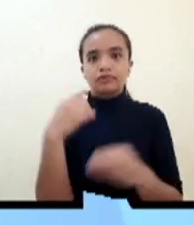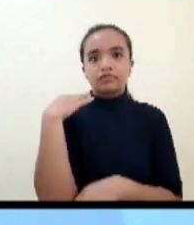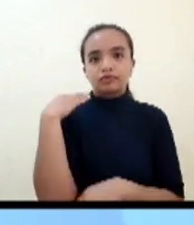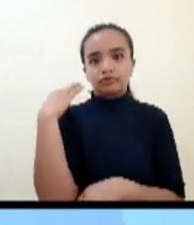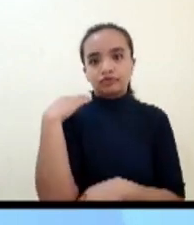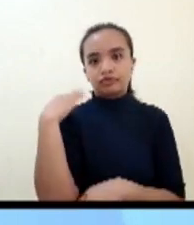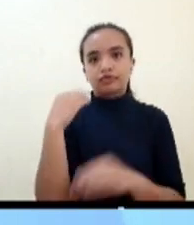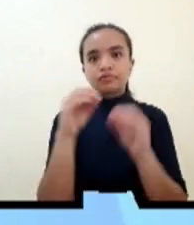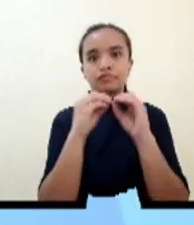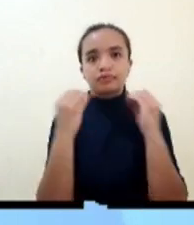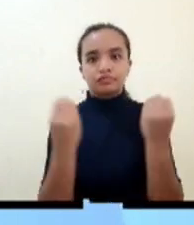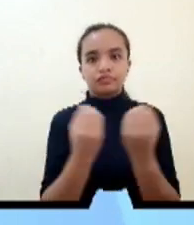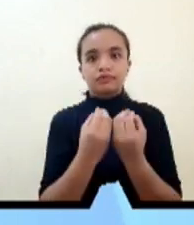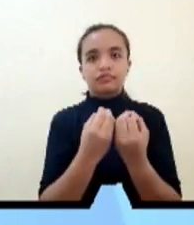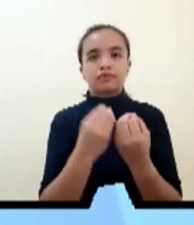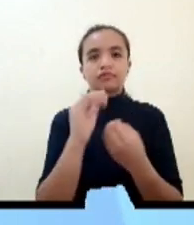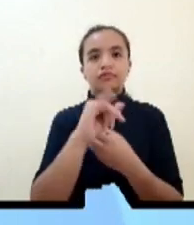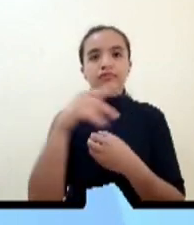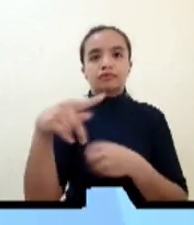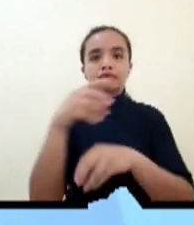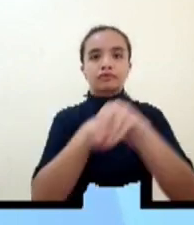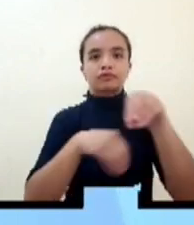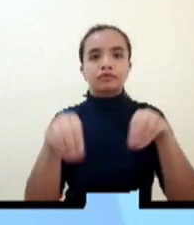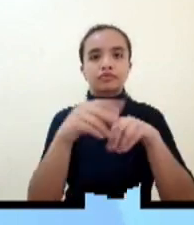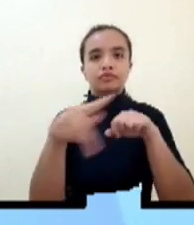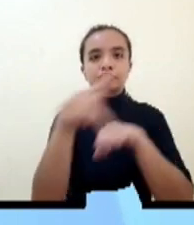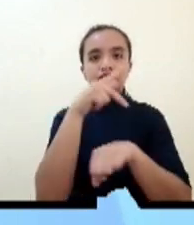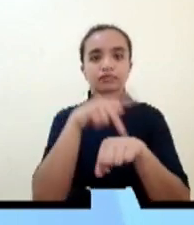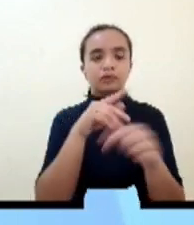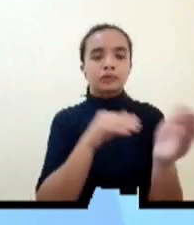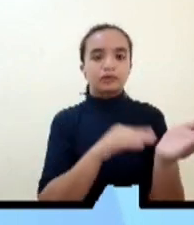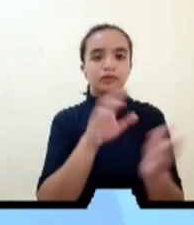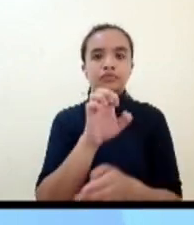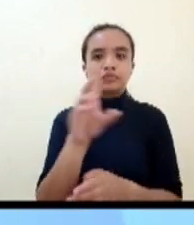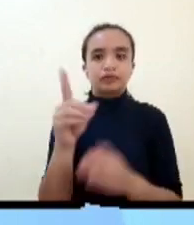Katutubo Exchange Philippines, Dr. Edwin Antonio. Salamat po, sir. Maraming salamat.